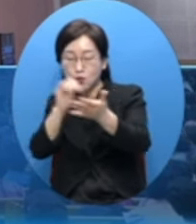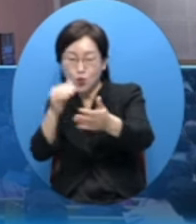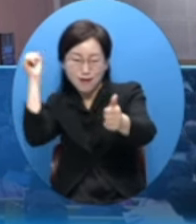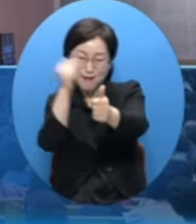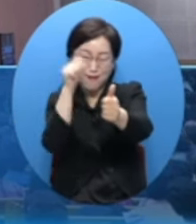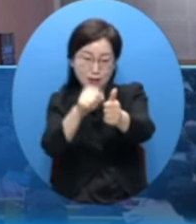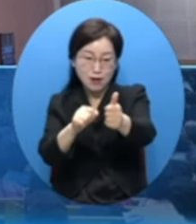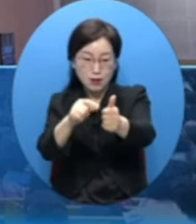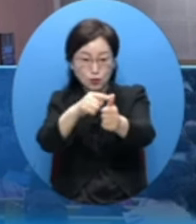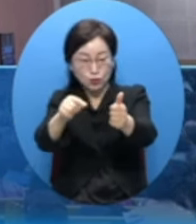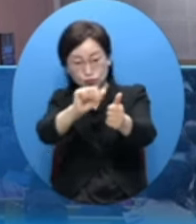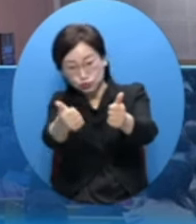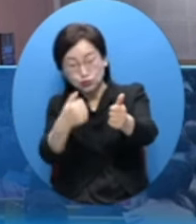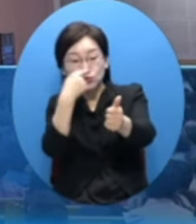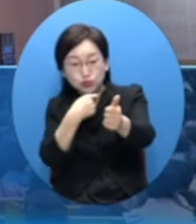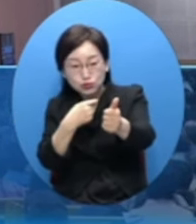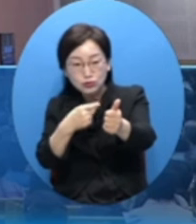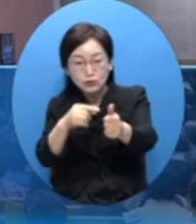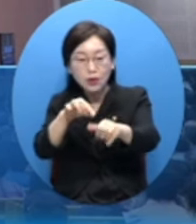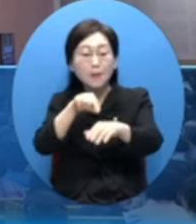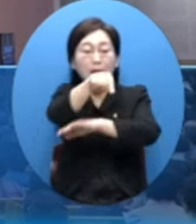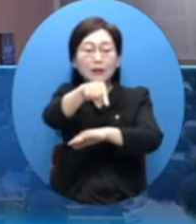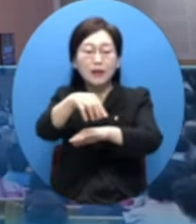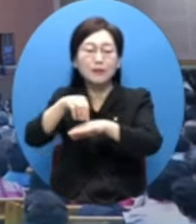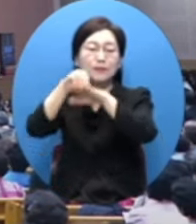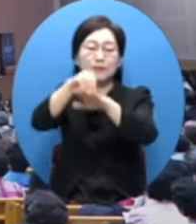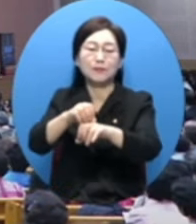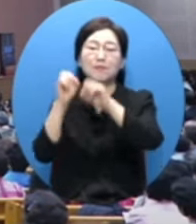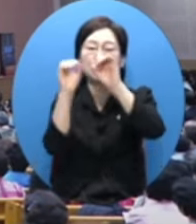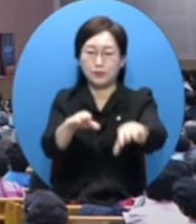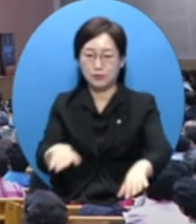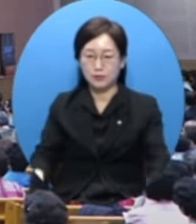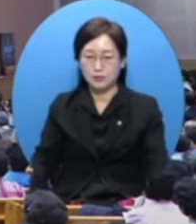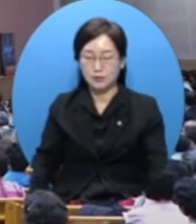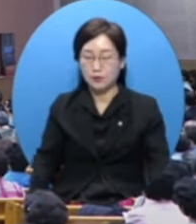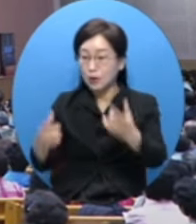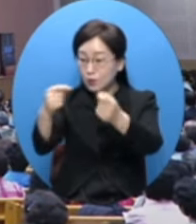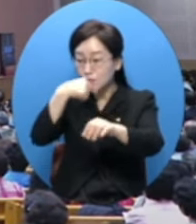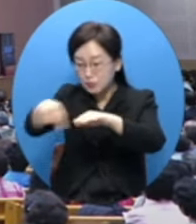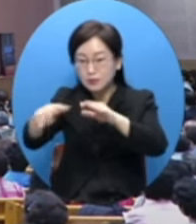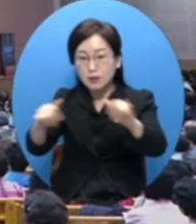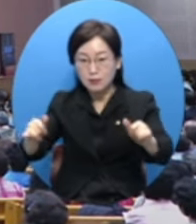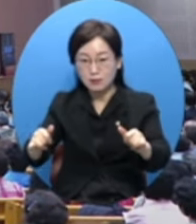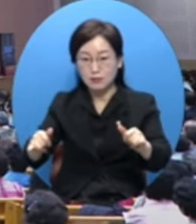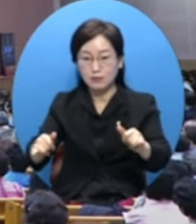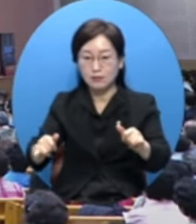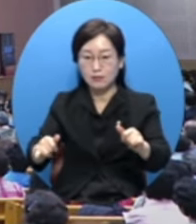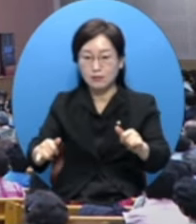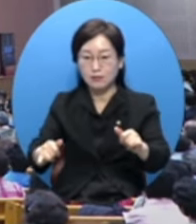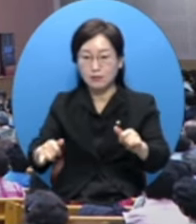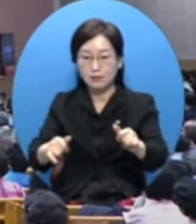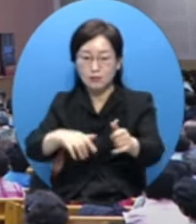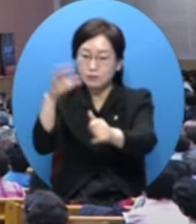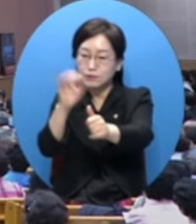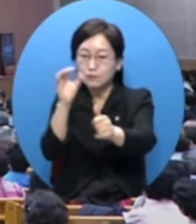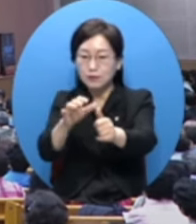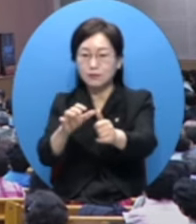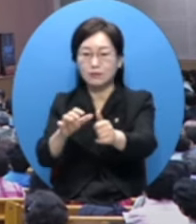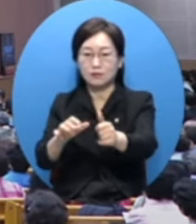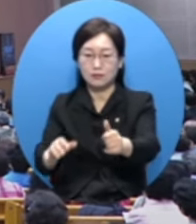시체로 끌어내치니라. 뭐 같은 동족인 유대인들이 그렇게 사도 바울을 핍박한 것입니다.